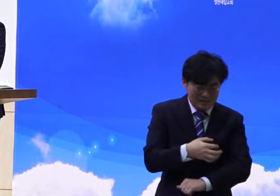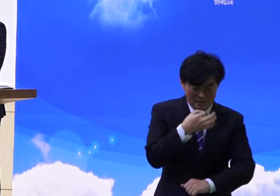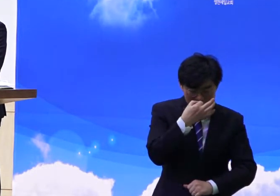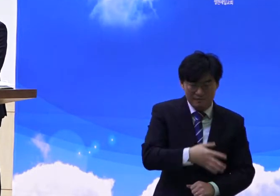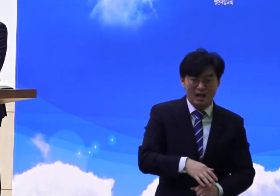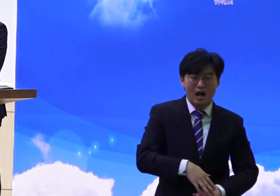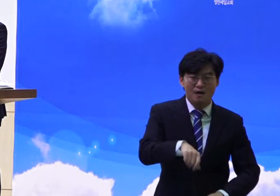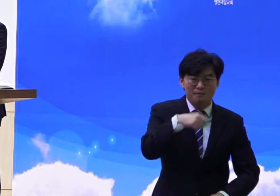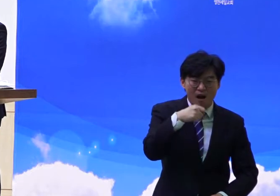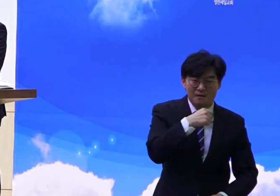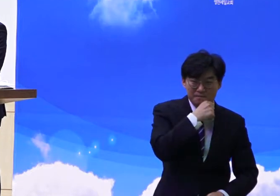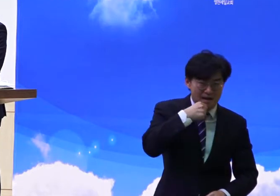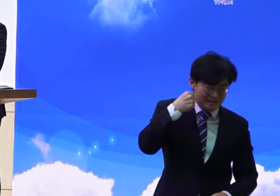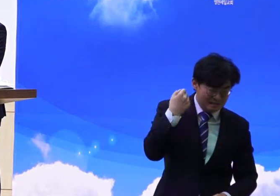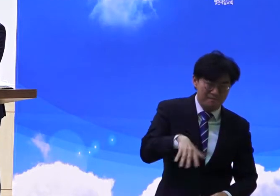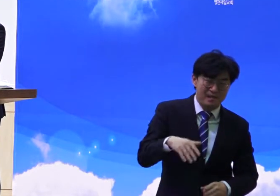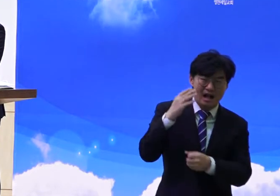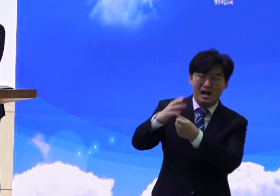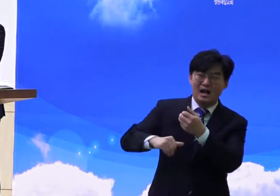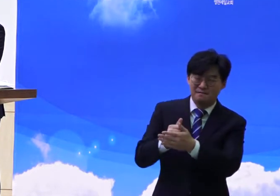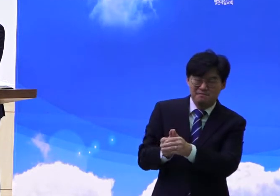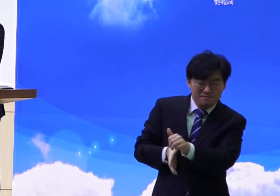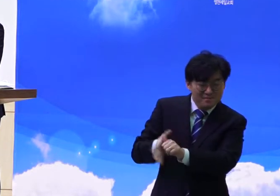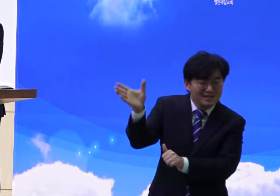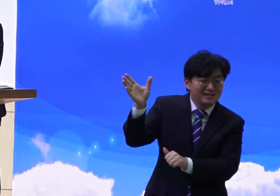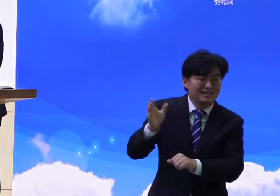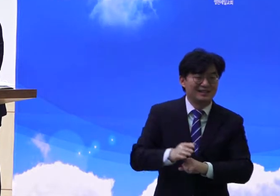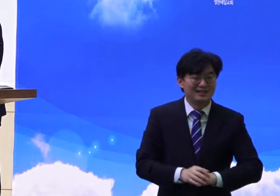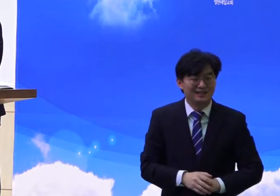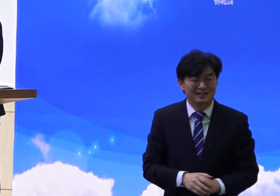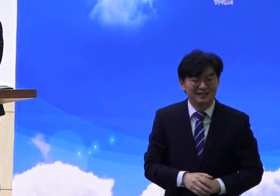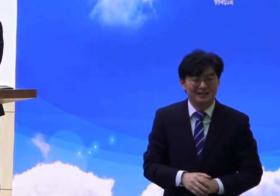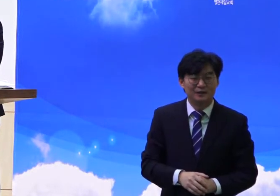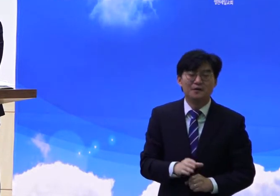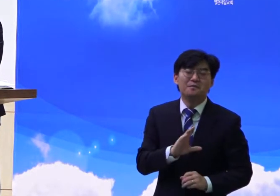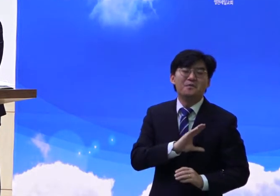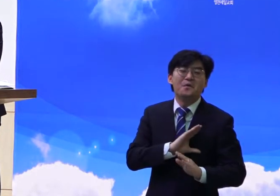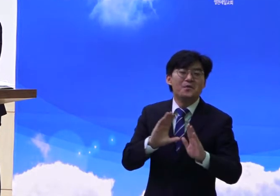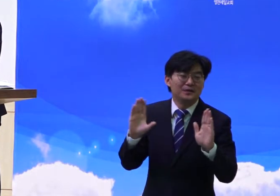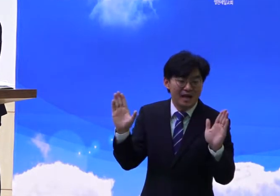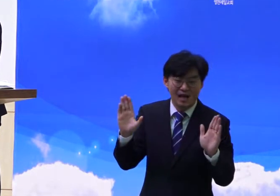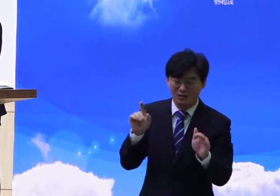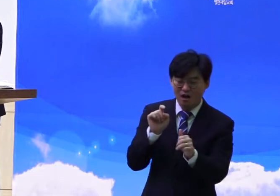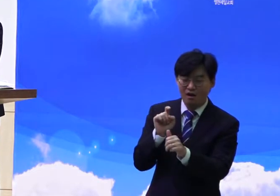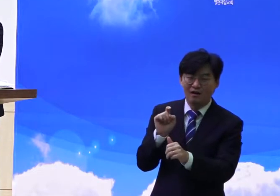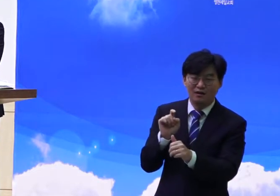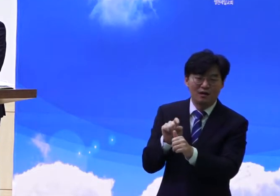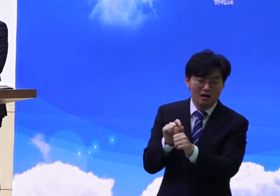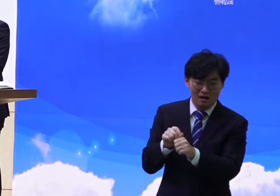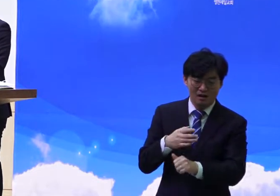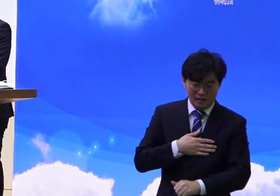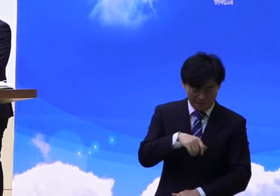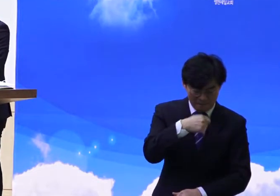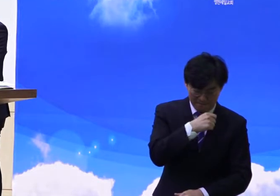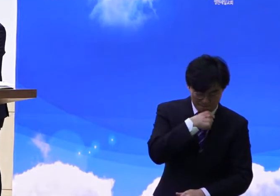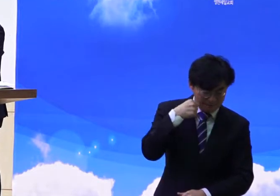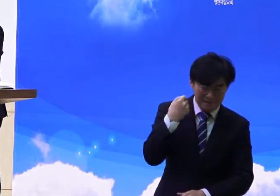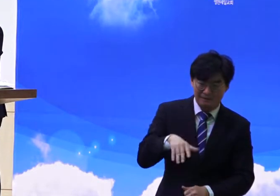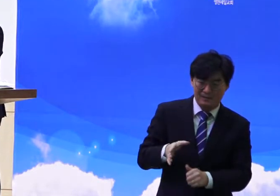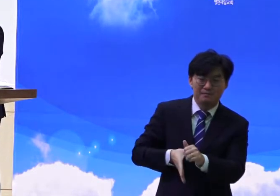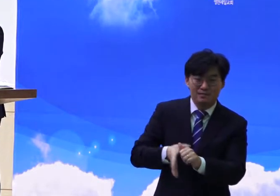싫어하노라. 사실 정말 이 내용은 하나님께 대한 원망이었습니다. 하나님의 인도하심에 대한 원망이었고